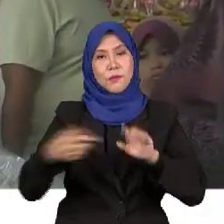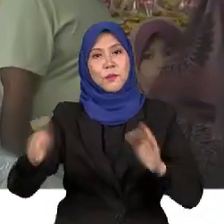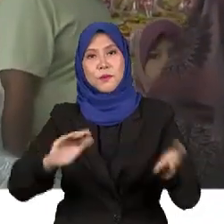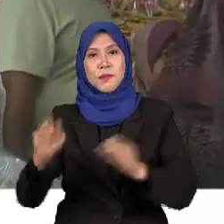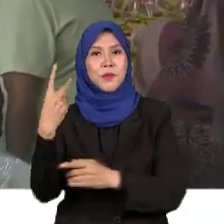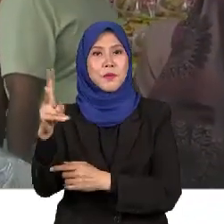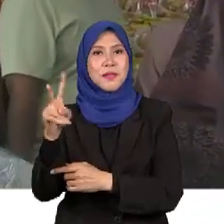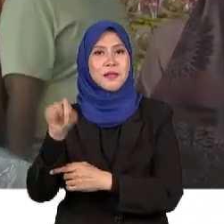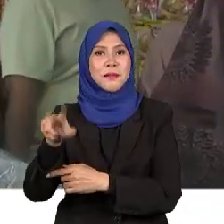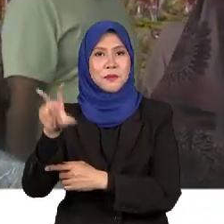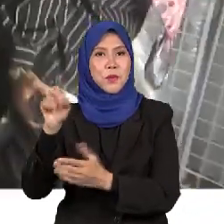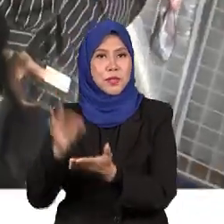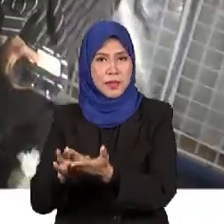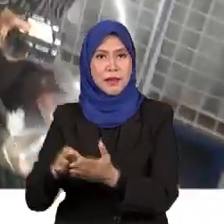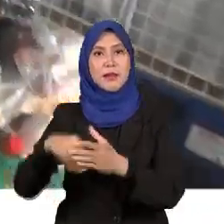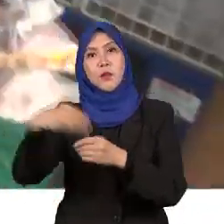12